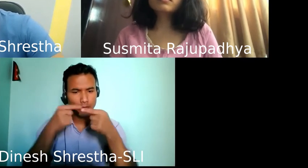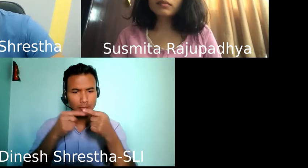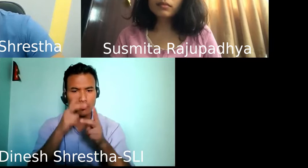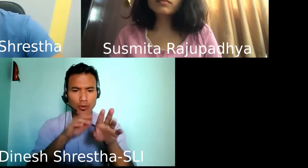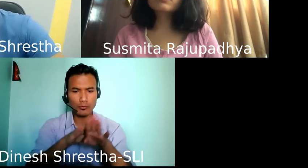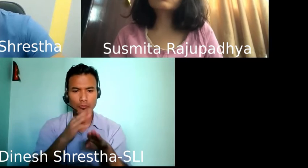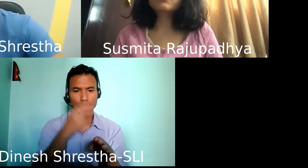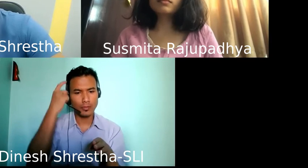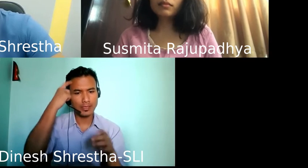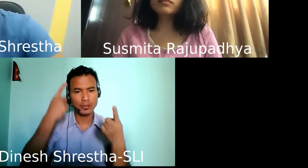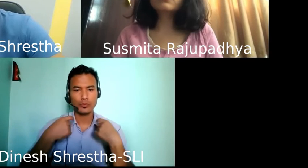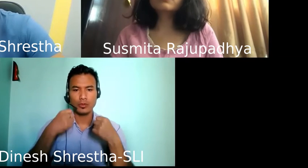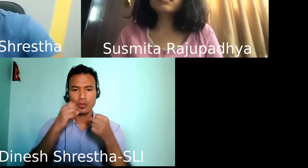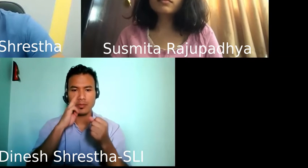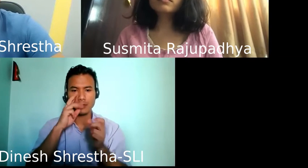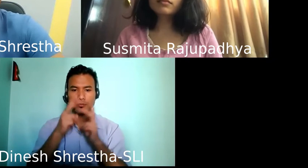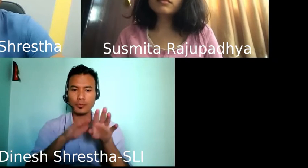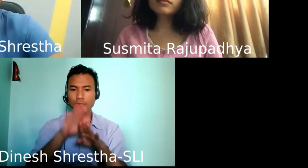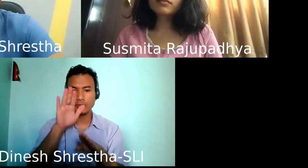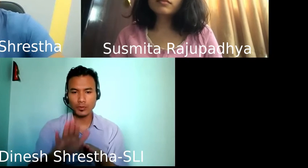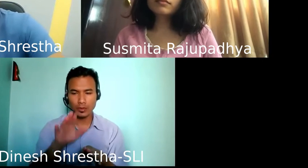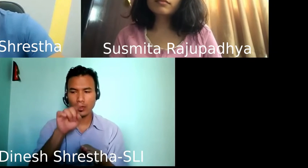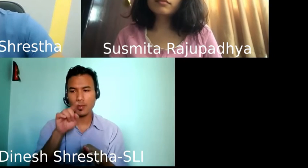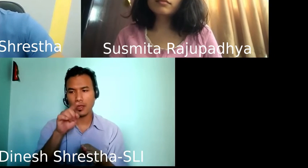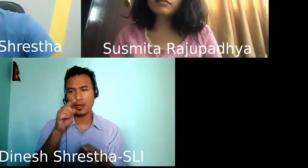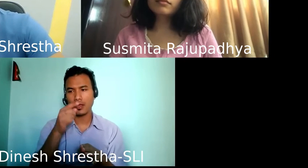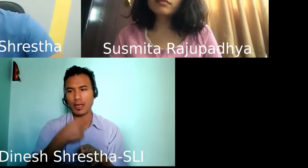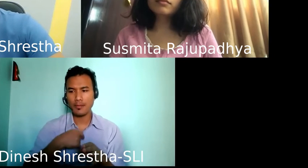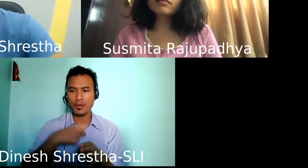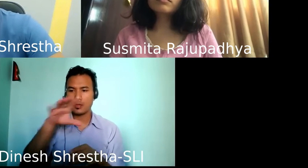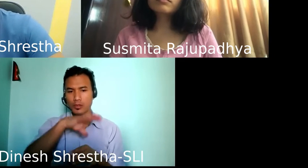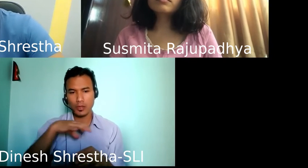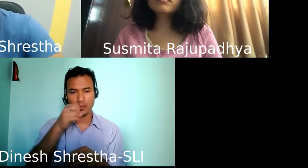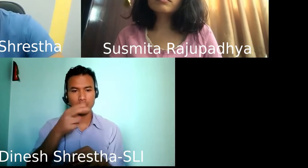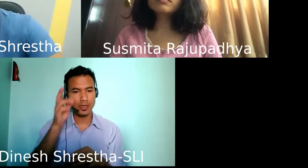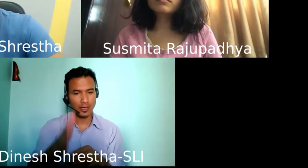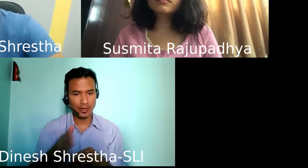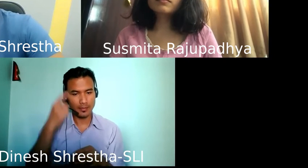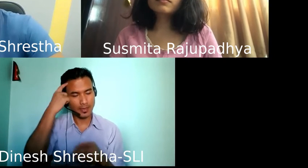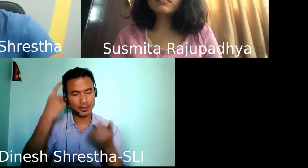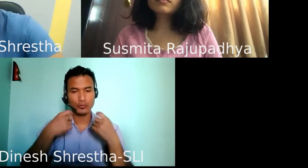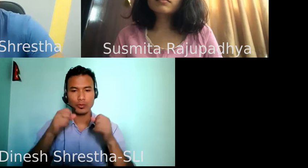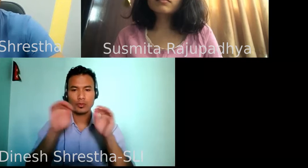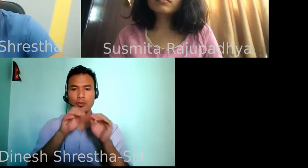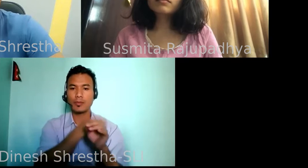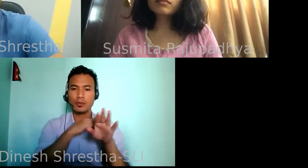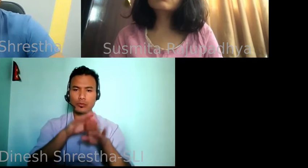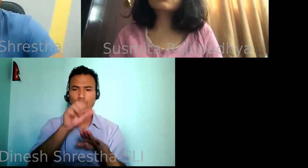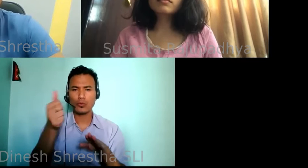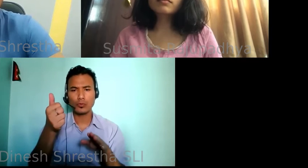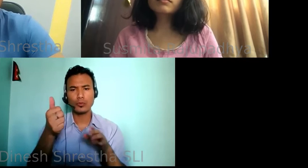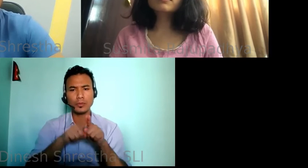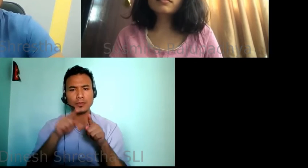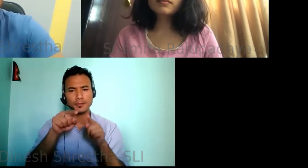मानसिक स्वास्थ्यमा पर्छ भन्ने कुराहरू भइरहँदाखेरि, तपाईँले अझ हामीले सबैजनाले जुन मानसिक स्वास्थ्यसँग सम्बन्धित मान्छेहरू त्यसको लगायत अरूहरू पनि